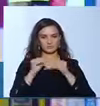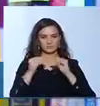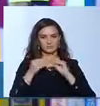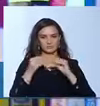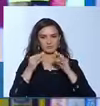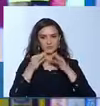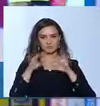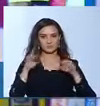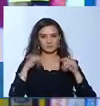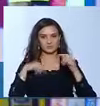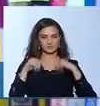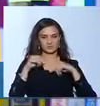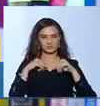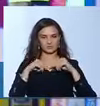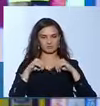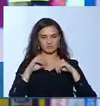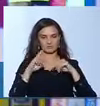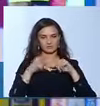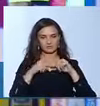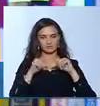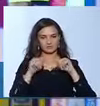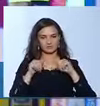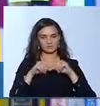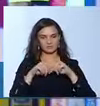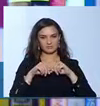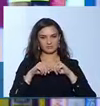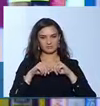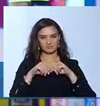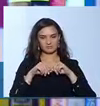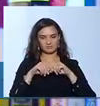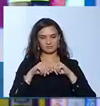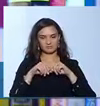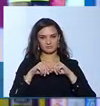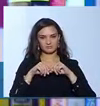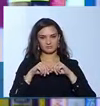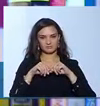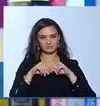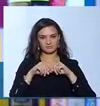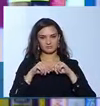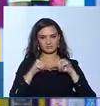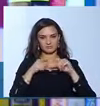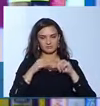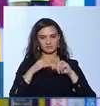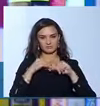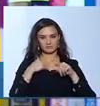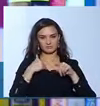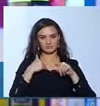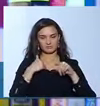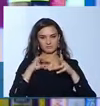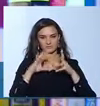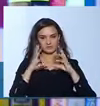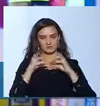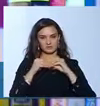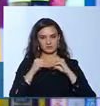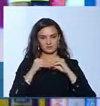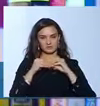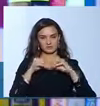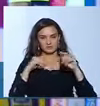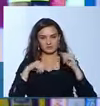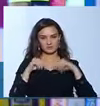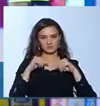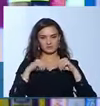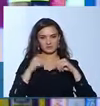ნებისმიერი ორგანოთა სისტემის. არ განიხილება გარკვეულ განყენებულ ორგანოდ, ის არის ჩვენი მთლიანი ორგანიზმის